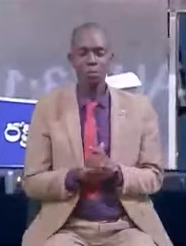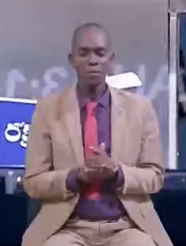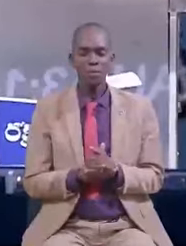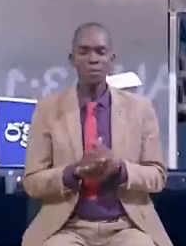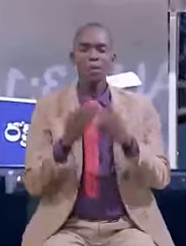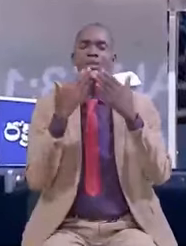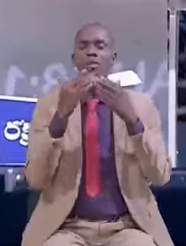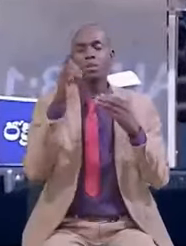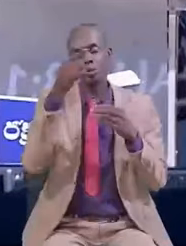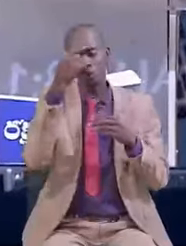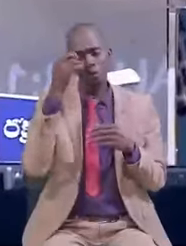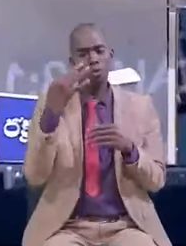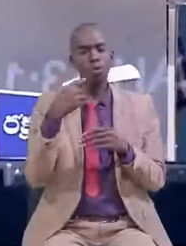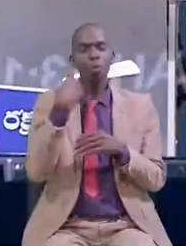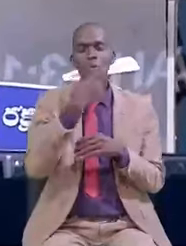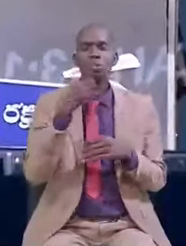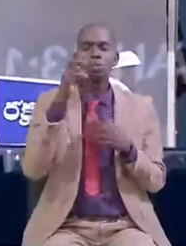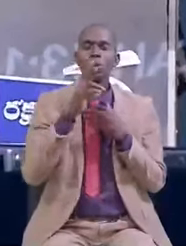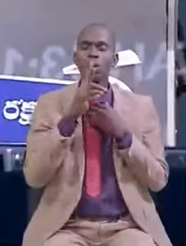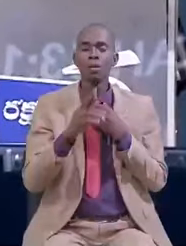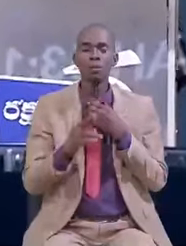Merci pour qui tu es.